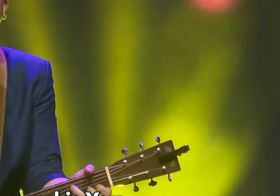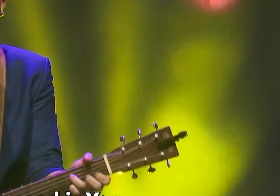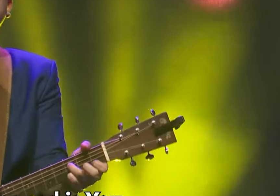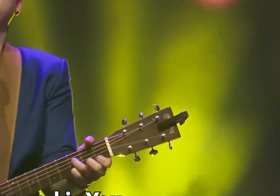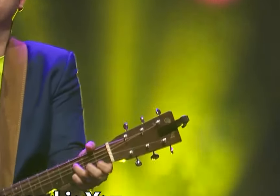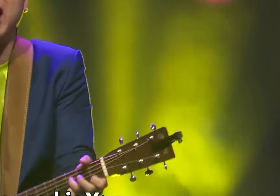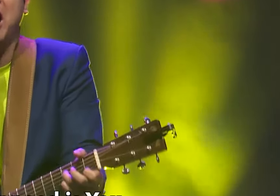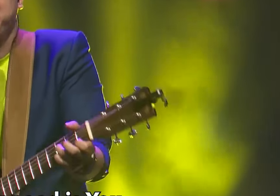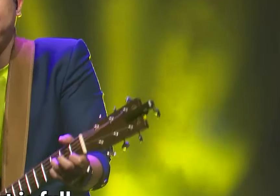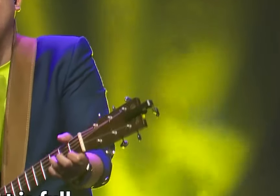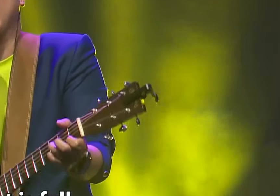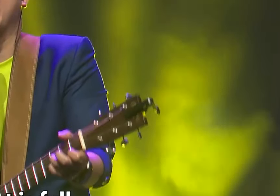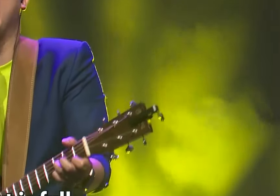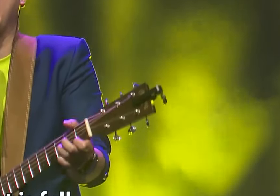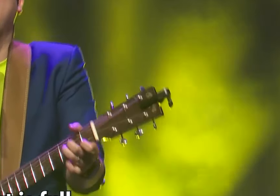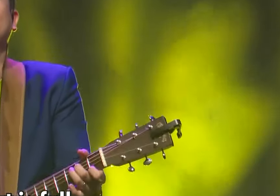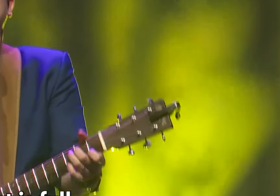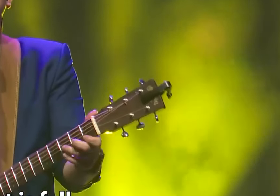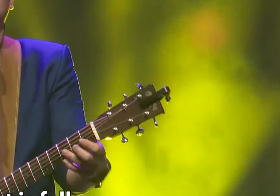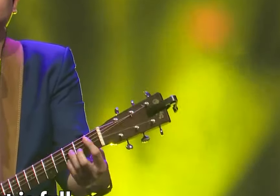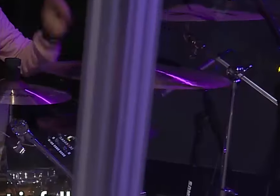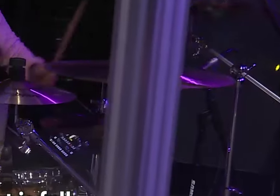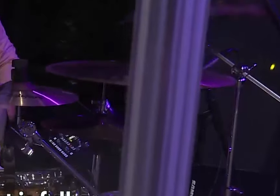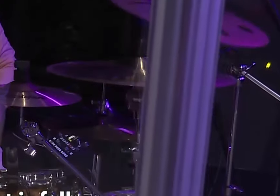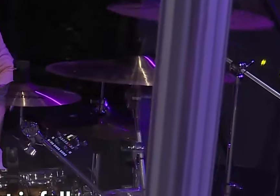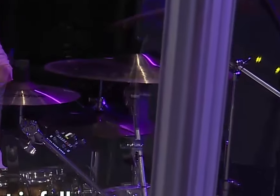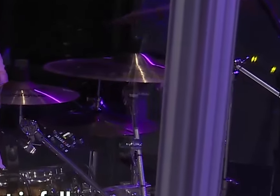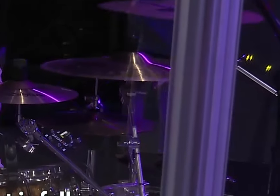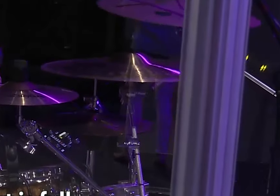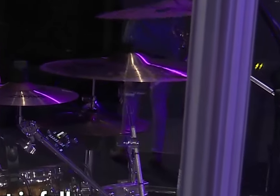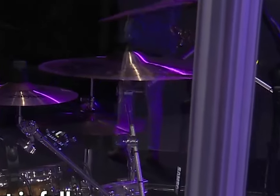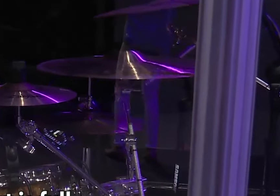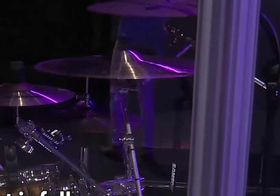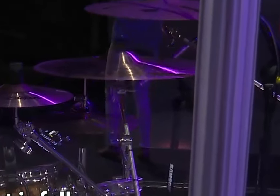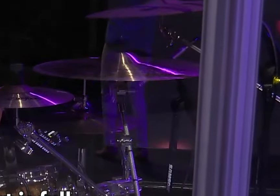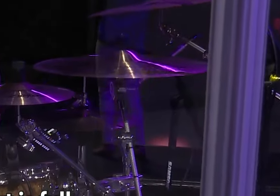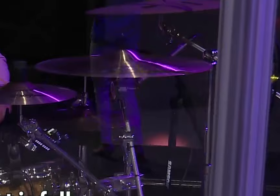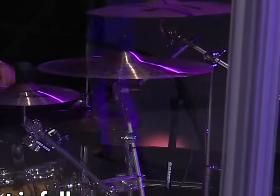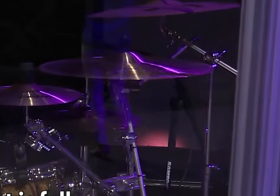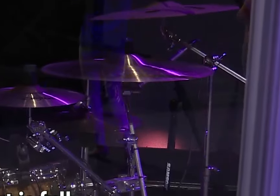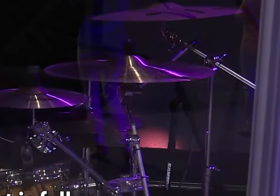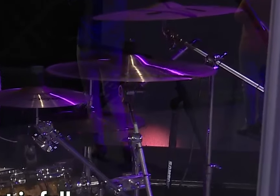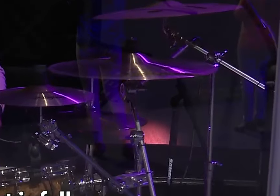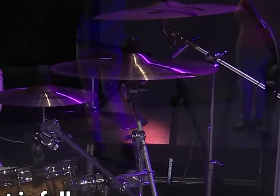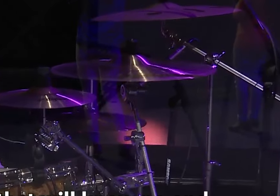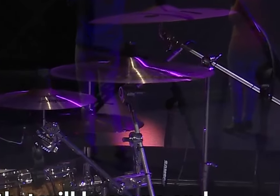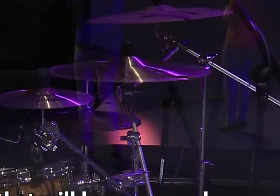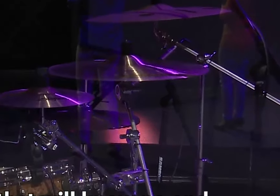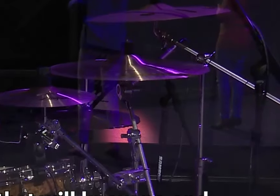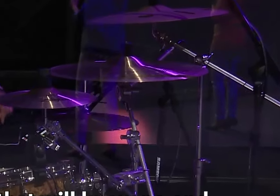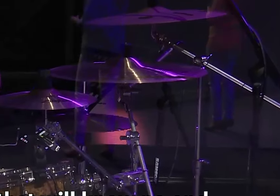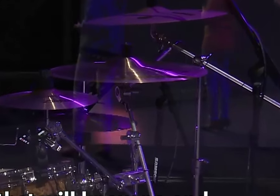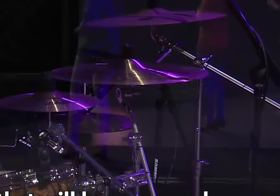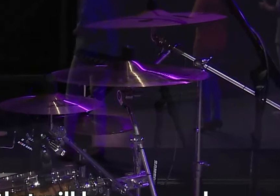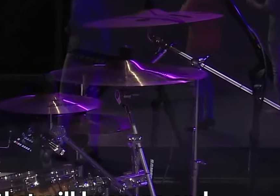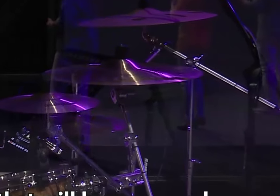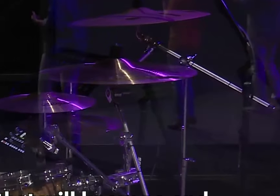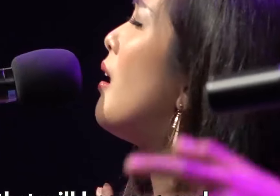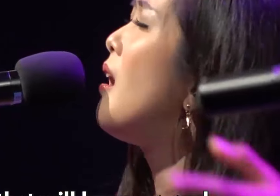you. My heart is full. My heart is